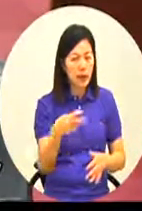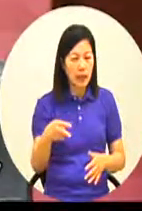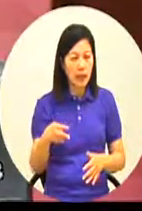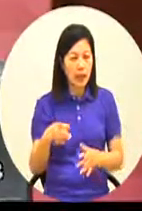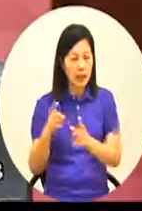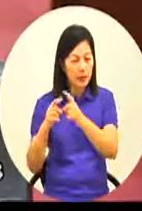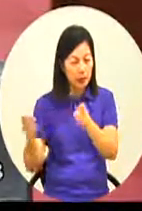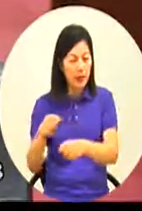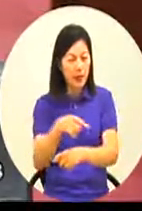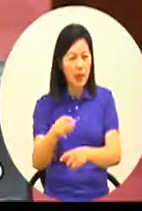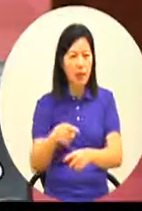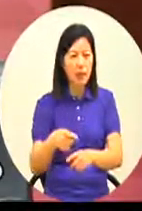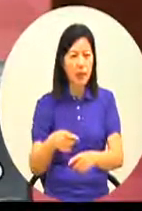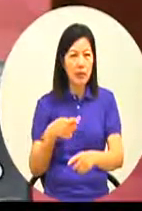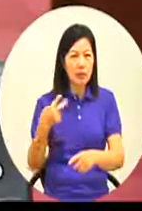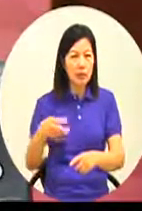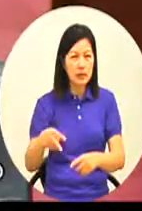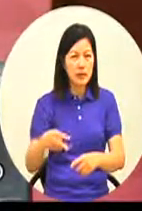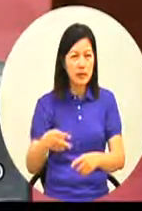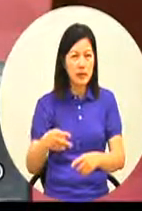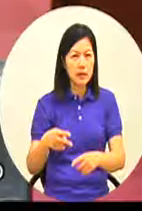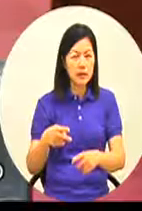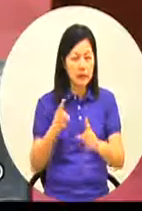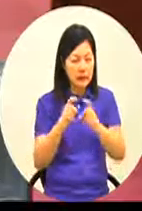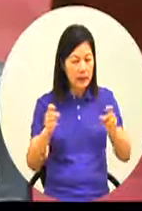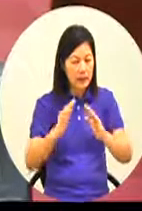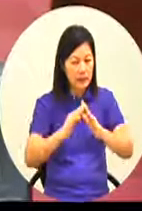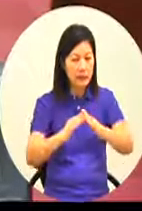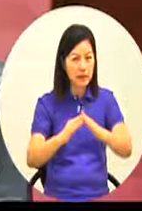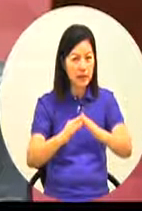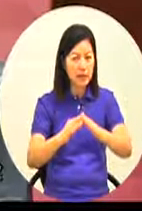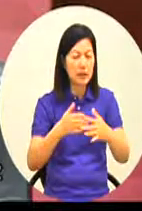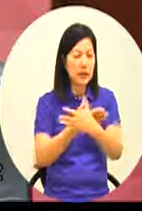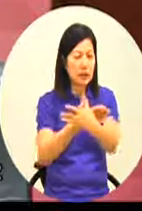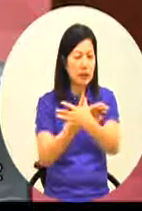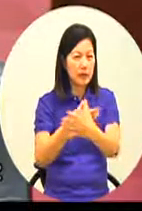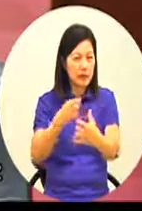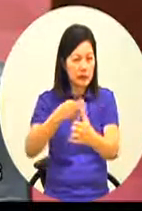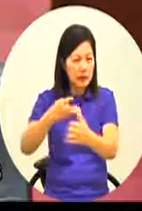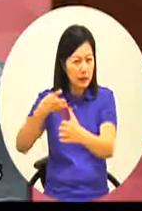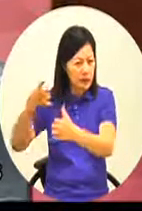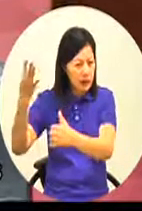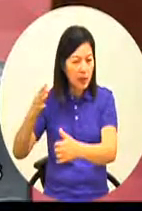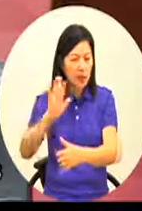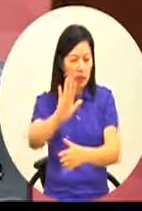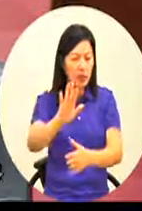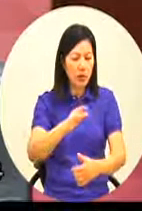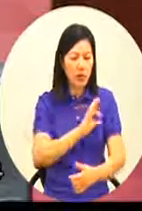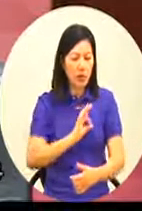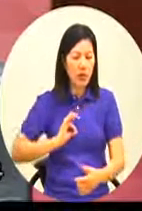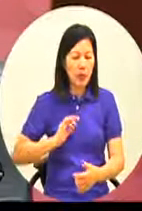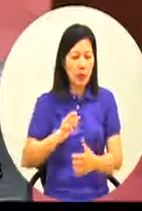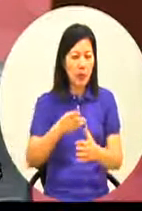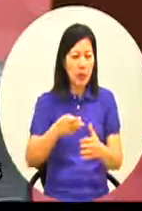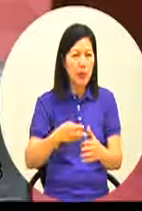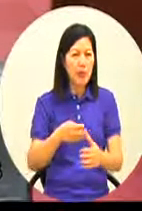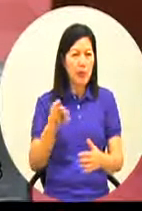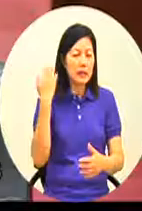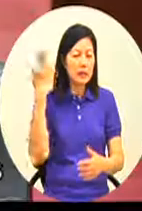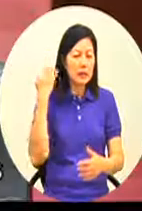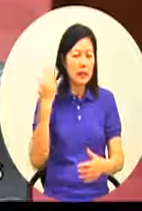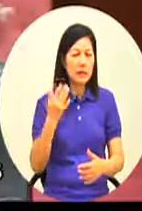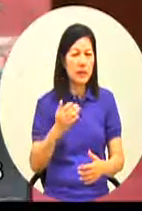然，一个五千块社区，咱摕到一支支城市对不对？啊，甲要摕四块金牌，四块银牌，三块铜牌啊，就争一届时阵啊，对不